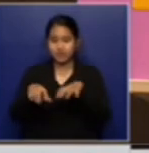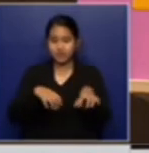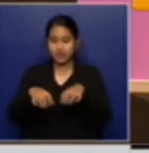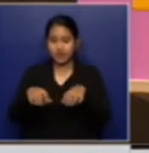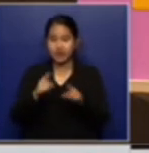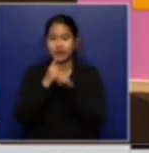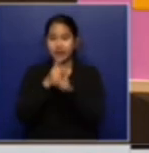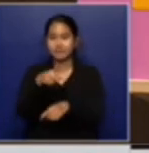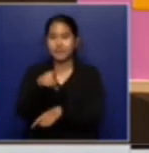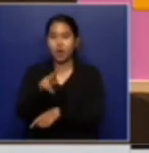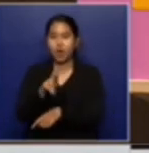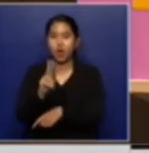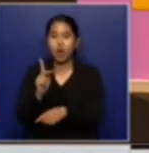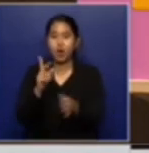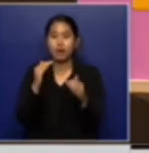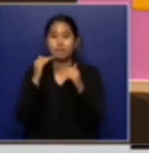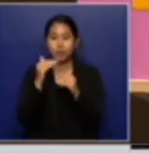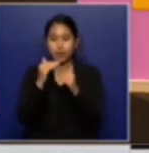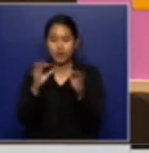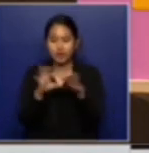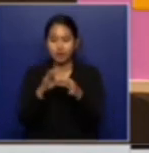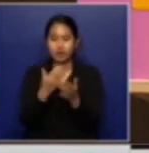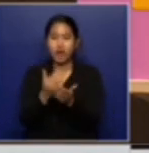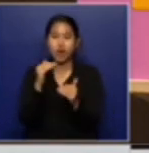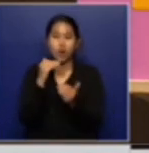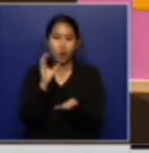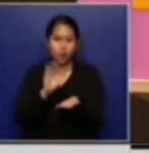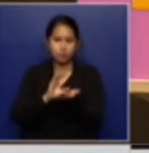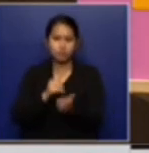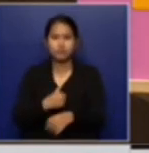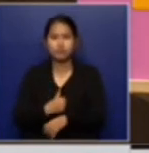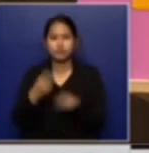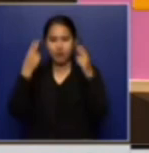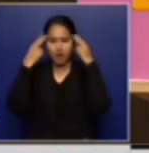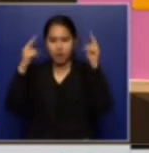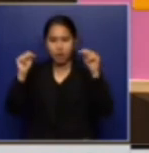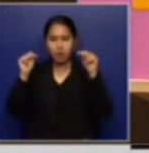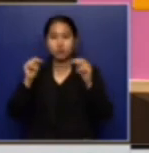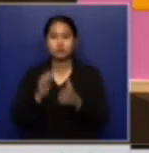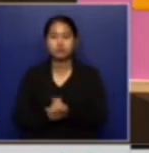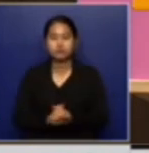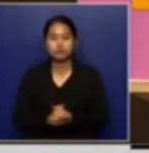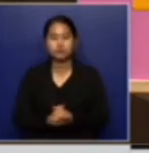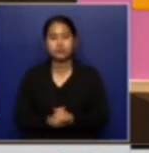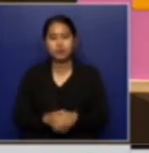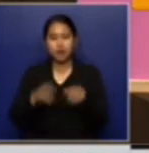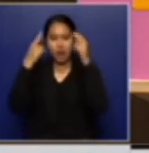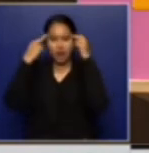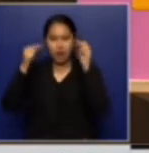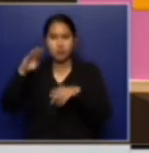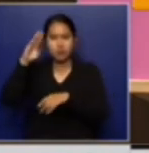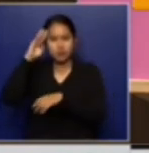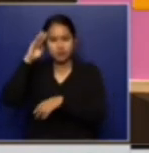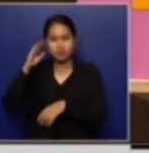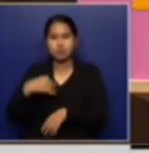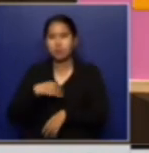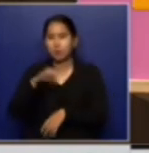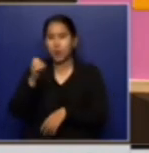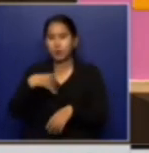ำหนดเกี่ยวกับเงินงบประมาณเนี่ยท่านนายกรัฐมนตรีไม่ต้องการให้มีการตรวจส